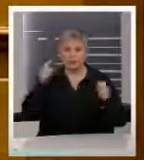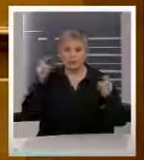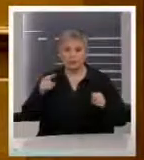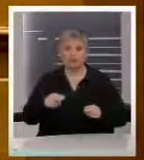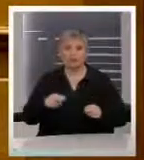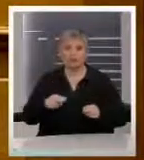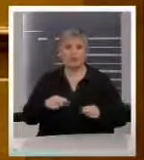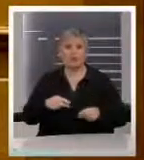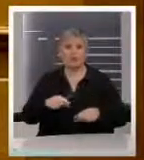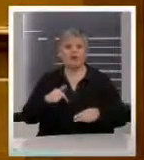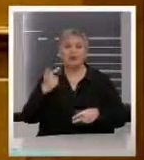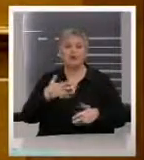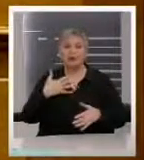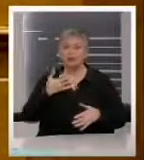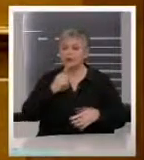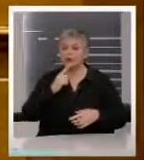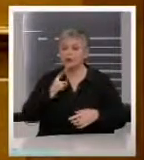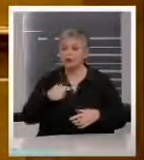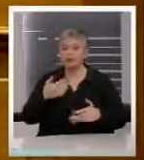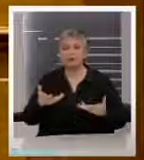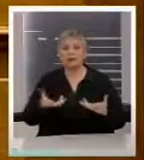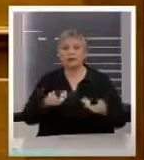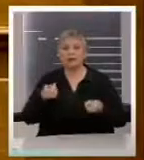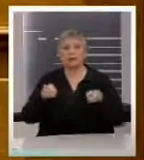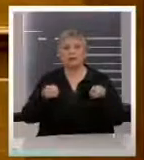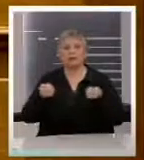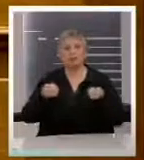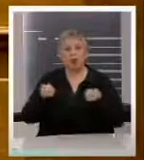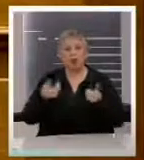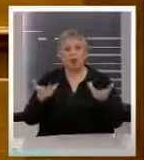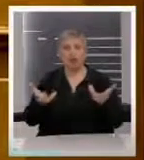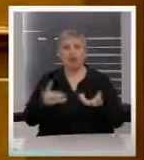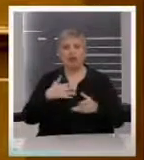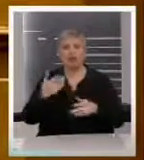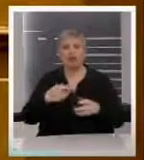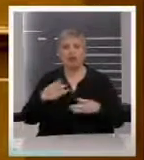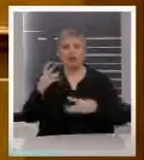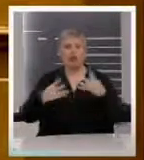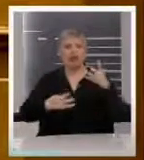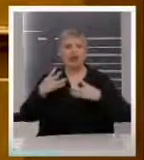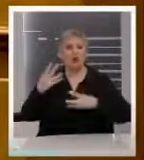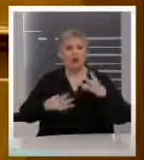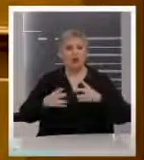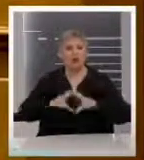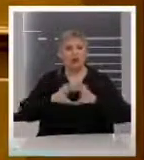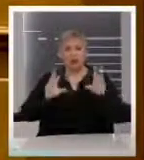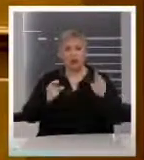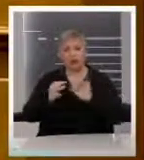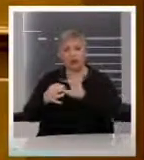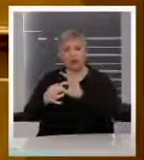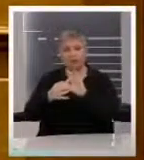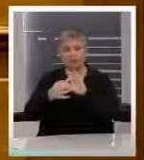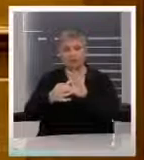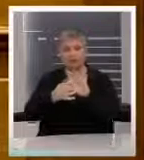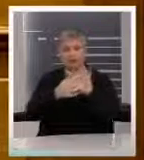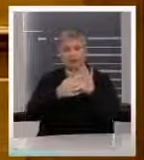μεσοπροθέσμου, δοθήκαν σχετικές οδηγίες οικονομικές υπηρεσίες του Υπουργείου, οι οποίες σε αγαστή συνεργασία με τα εμπλεκόμενα γενικά επιτελεία και τις